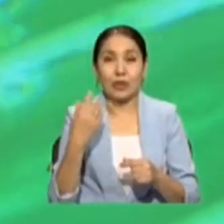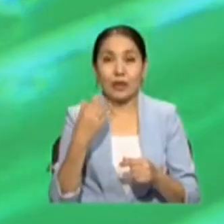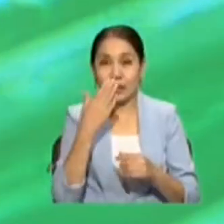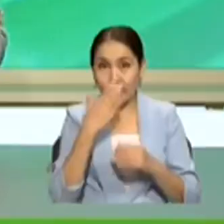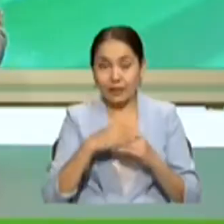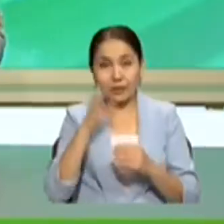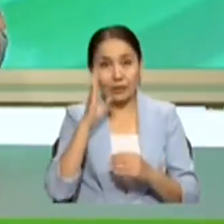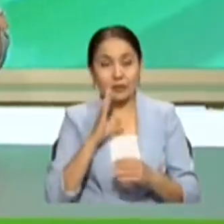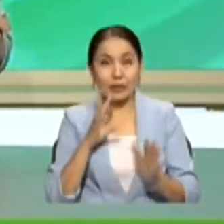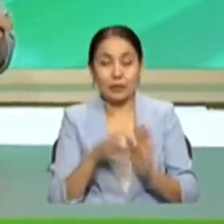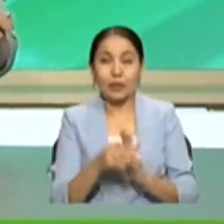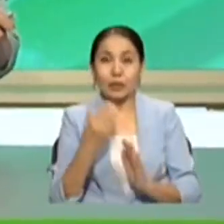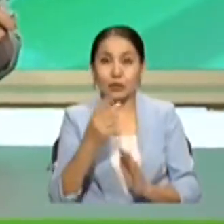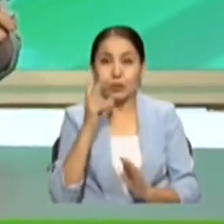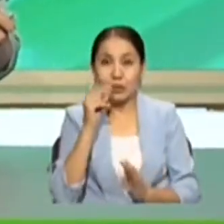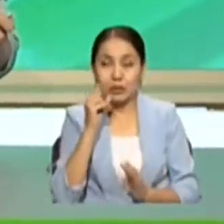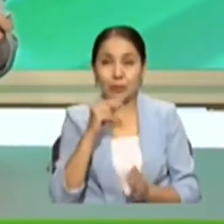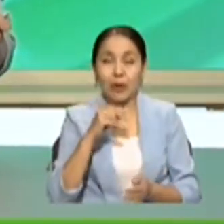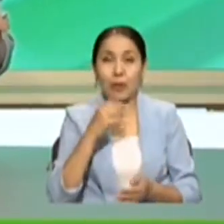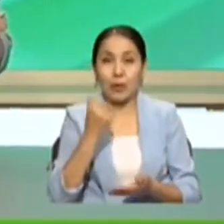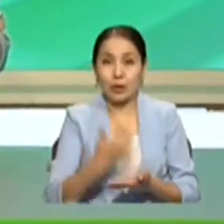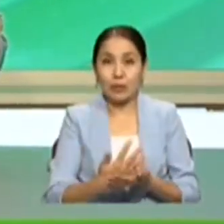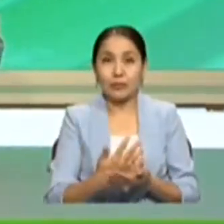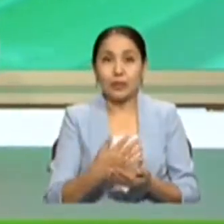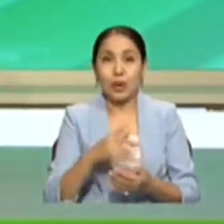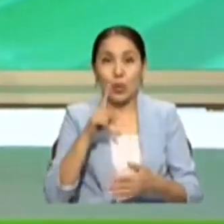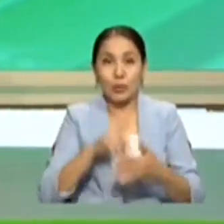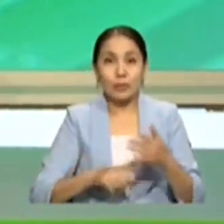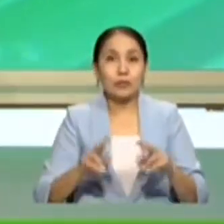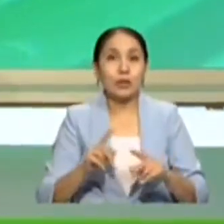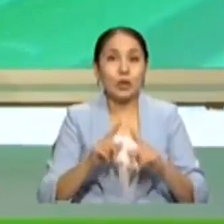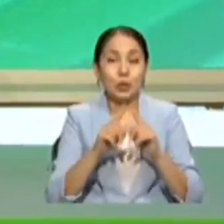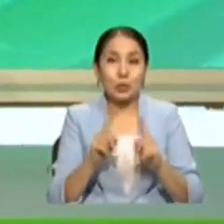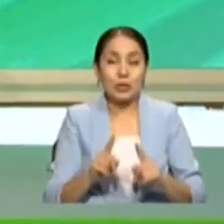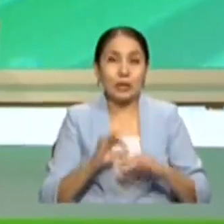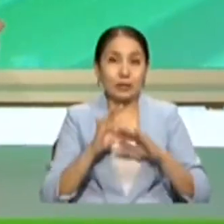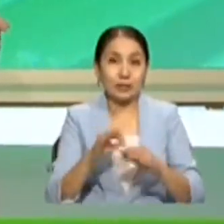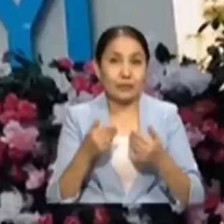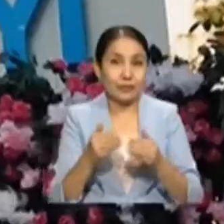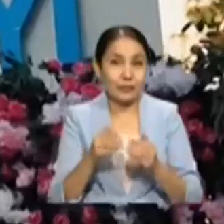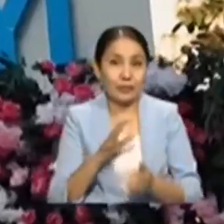yigit-qiz qo'shilmoqda. Shu munosabat bilan poytaxtimizda Umidimiz yulduzlari nomli bitiruv kechasi bo'lib o'tdi.